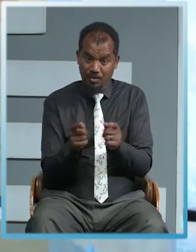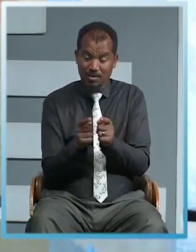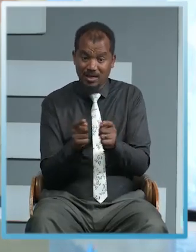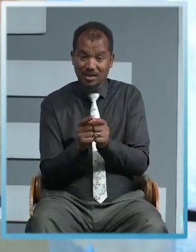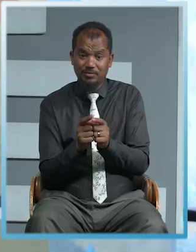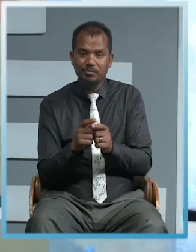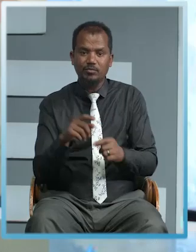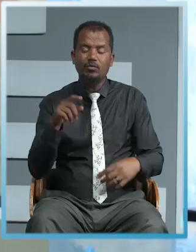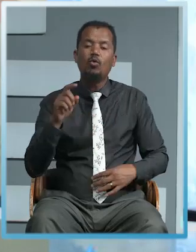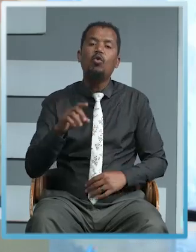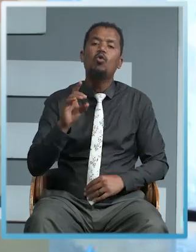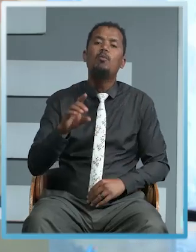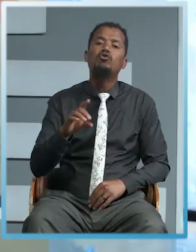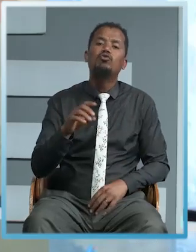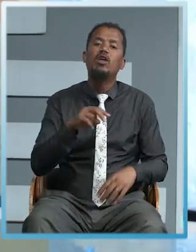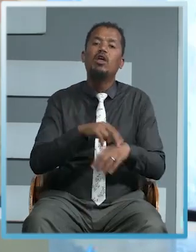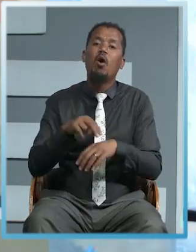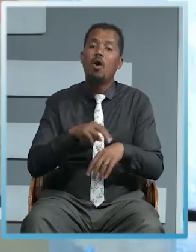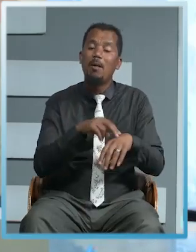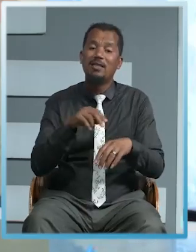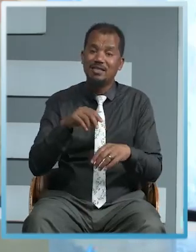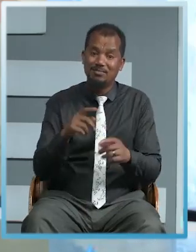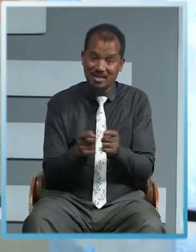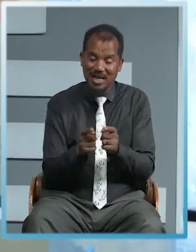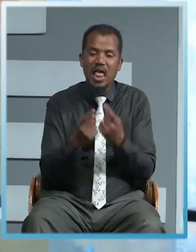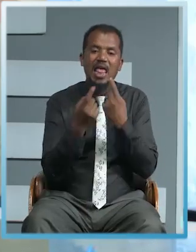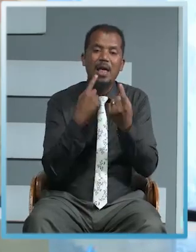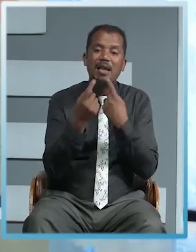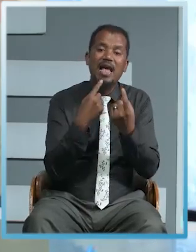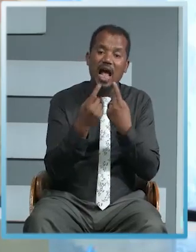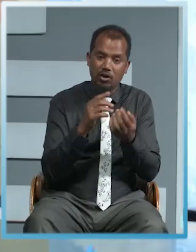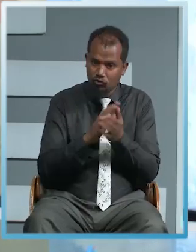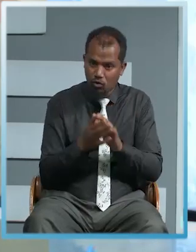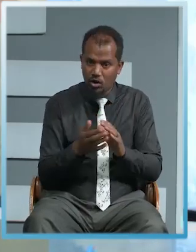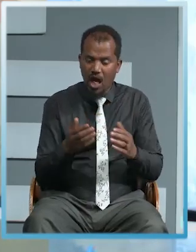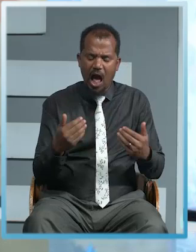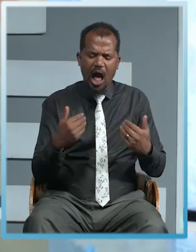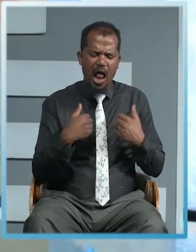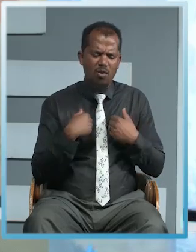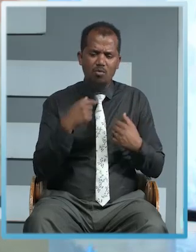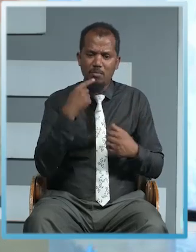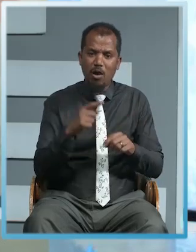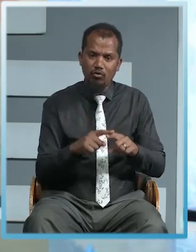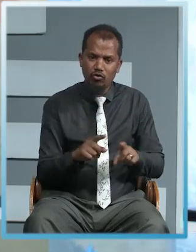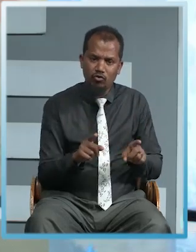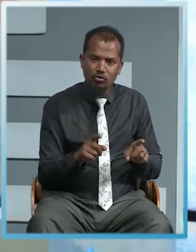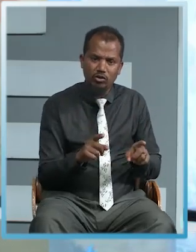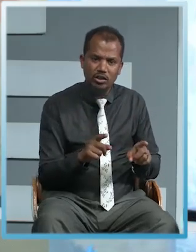መድረክ ኮሚሽኑ የተቋቋመበት መድረክ የመነጋገር ስለሆነ አሉም ይባሉ